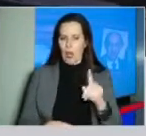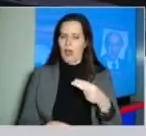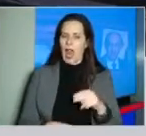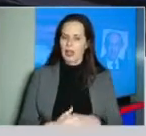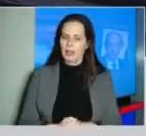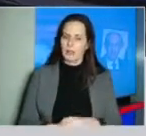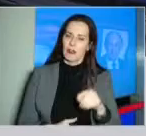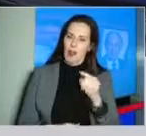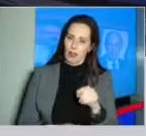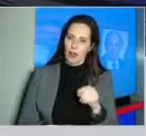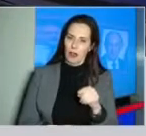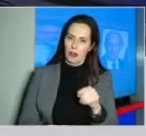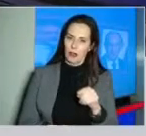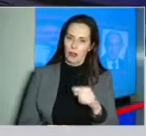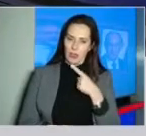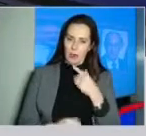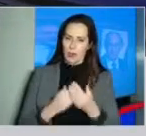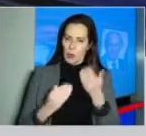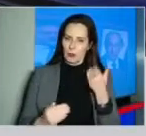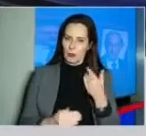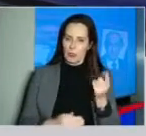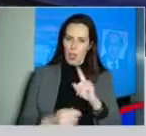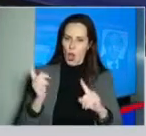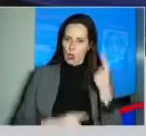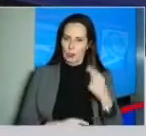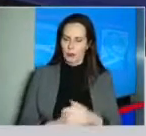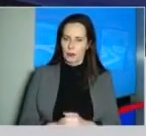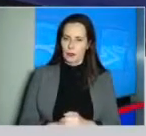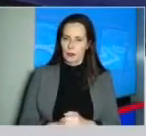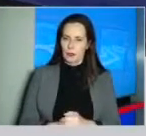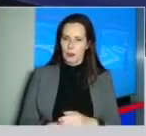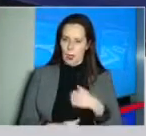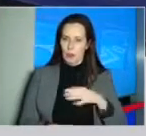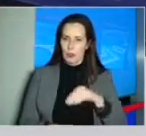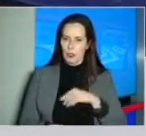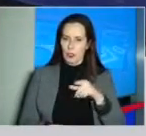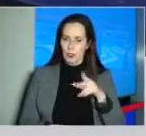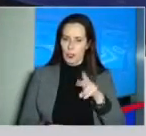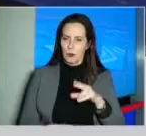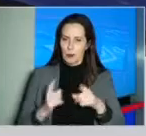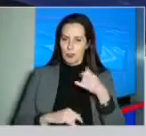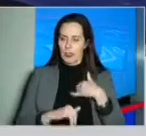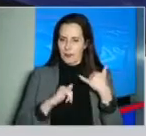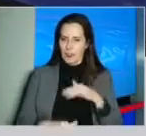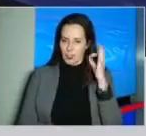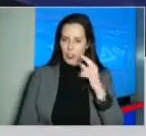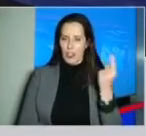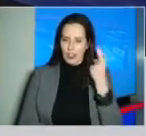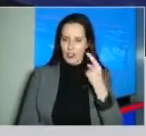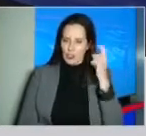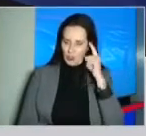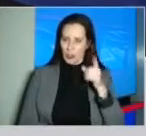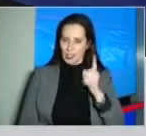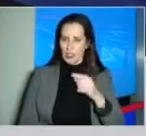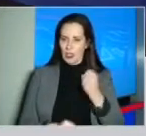אני, אתה זרקת קודם מהרה, זה לא יקרה. אני מסכים. יושבת לידי, במקרה הבאת לידי את האישה היחידה שחשבה